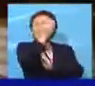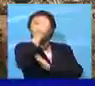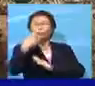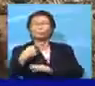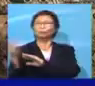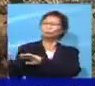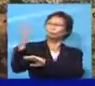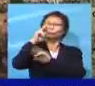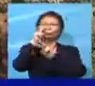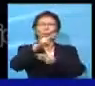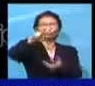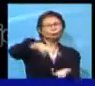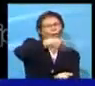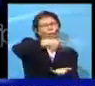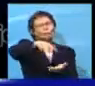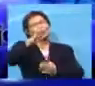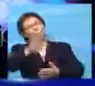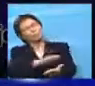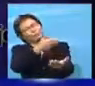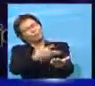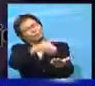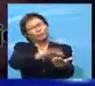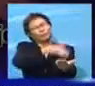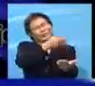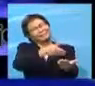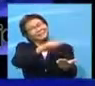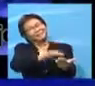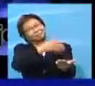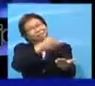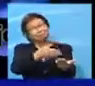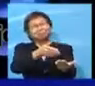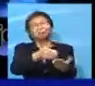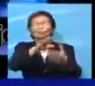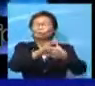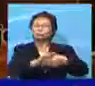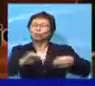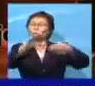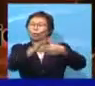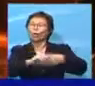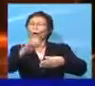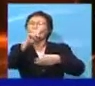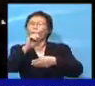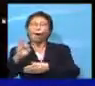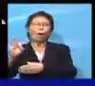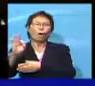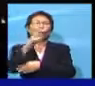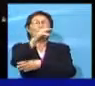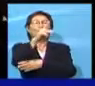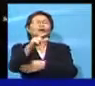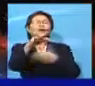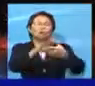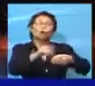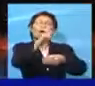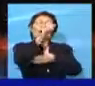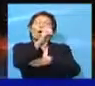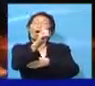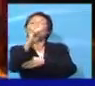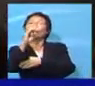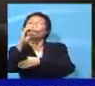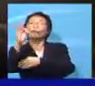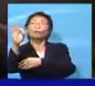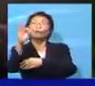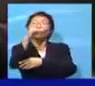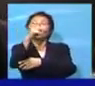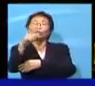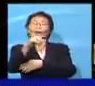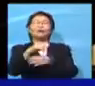tengok persembahan teater musical Mat The Musical, The Story of Kuala Lumpur. Teater yang berlatar belakangkan